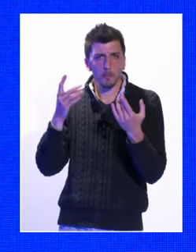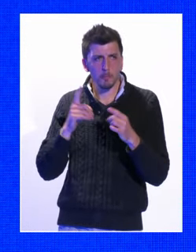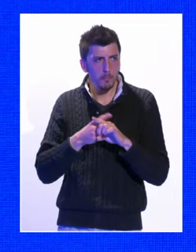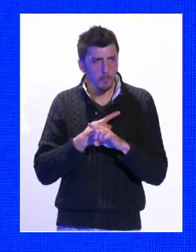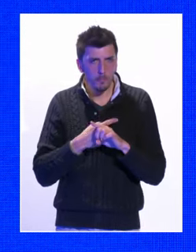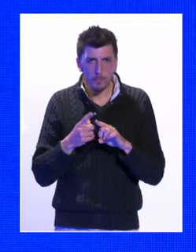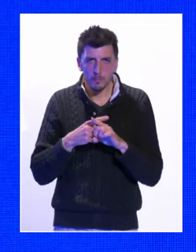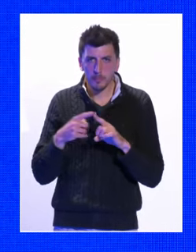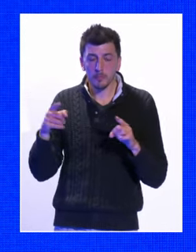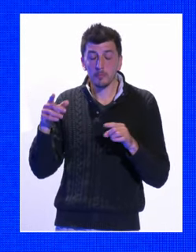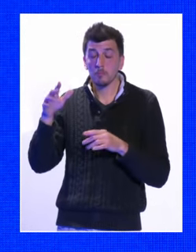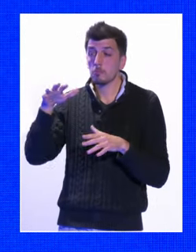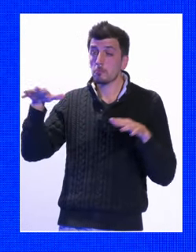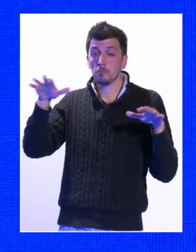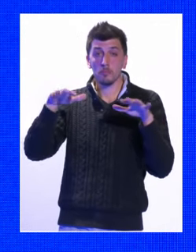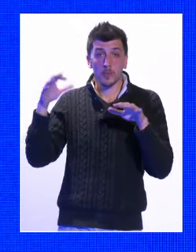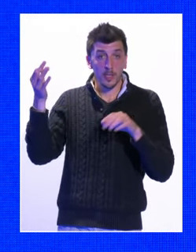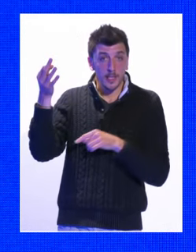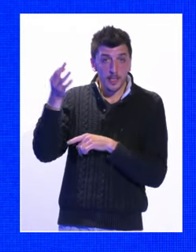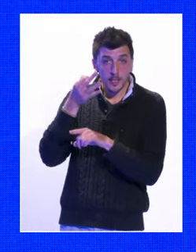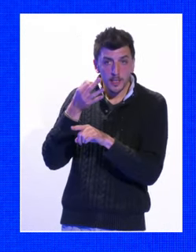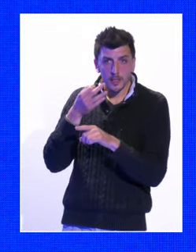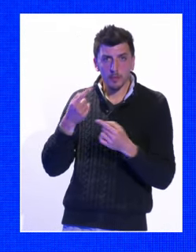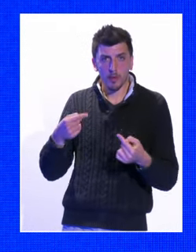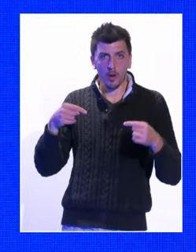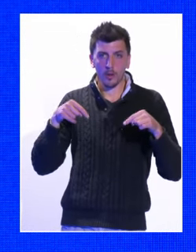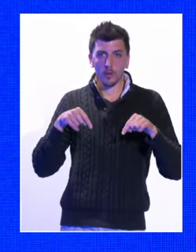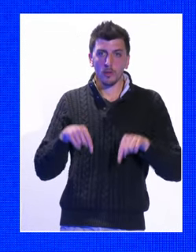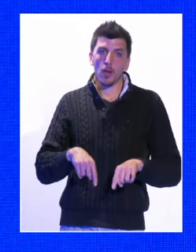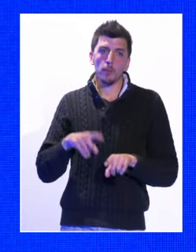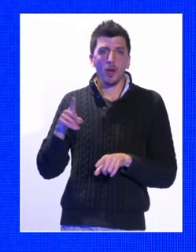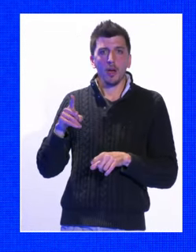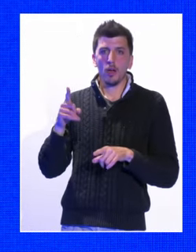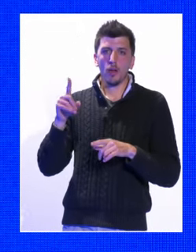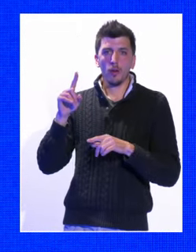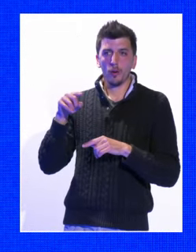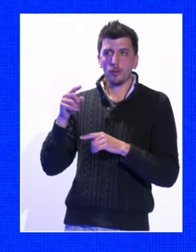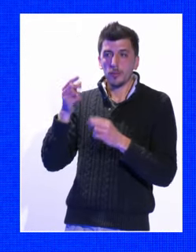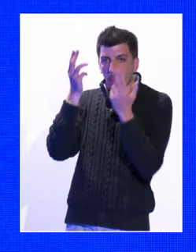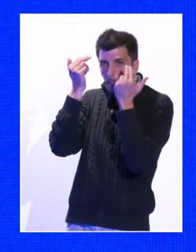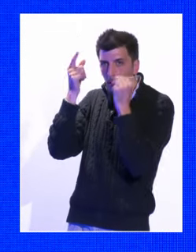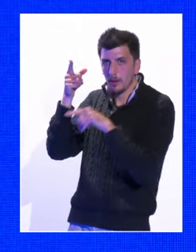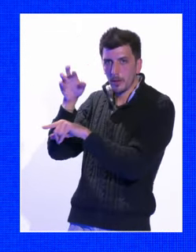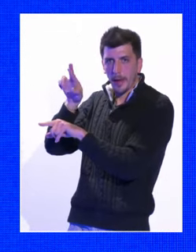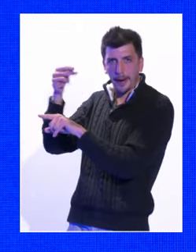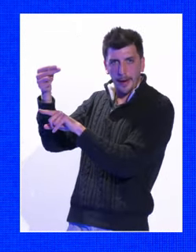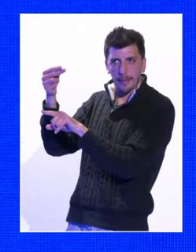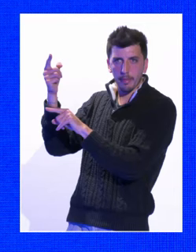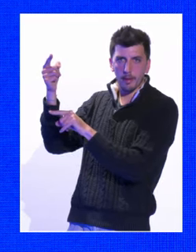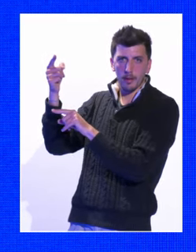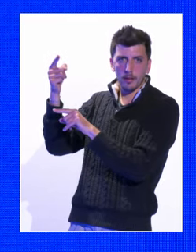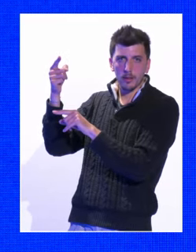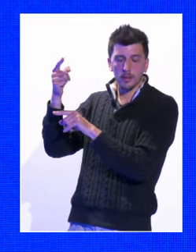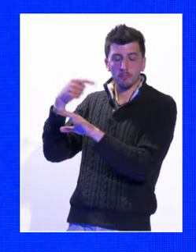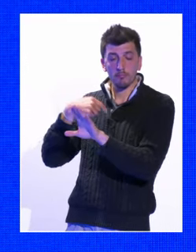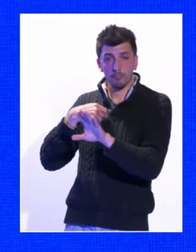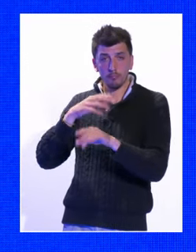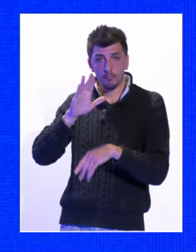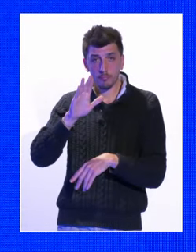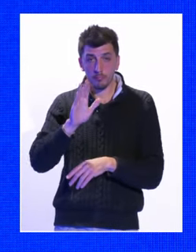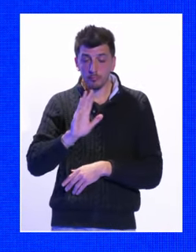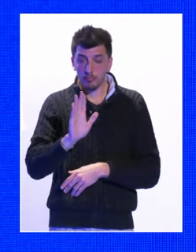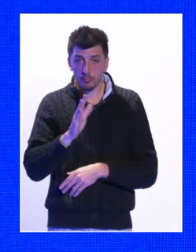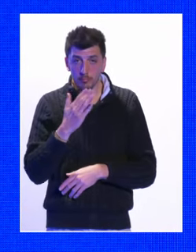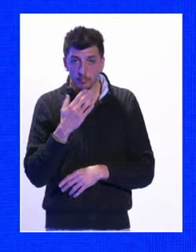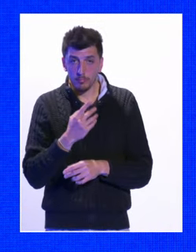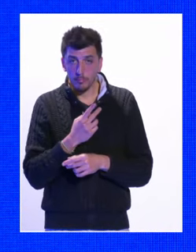On dit que le gouvernement serait à la merci du Rassemblement national. Je m'inscris en faux. Le gouvernement